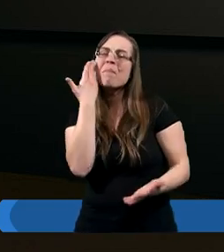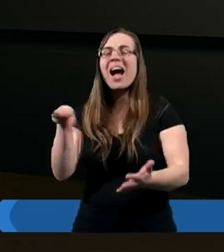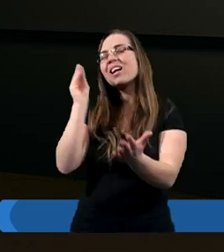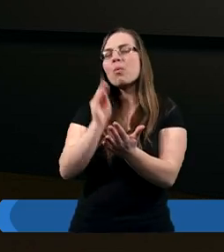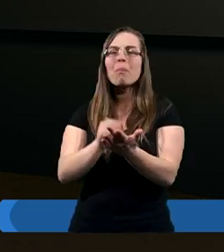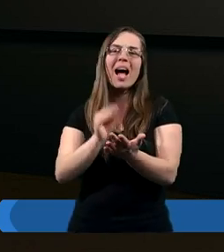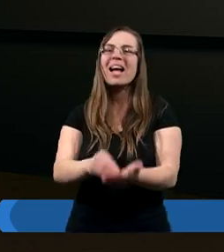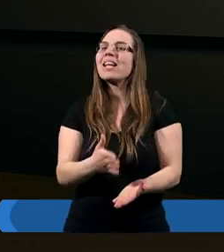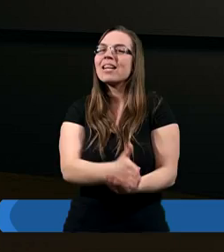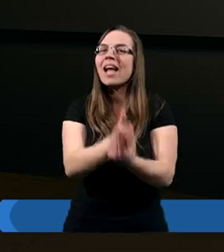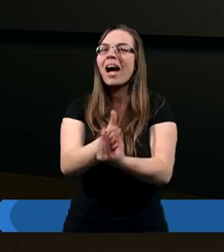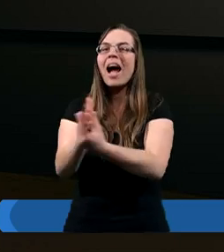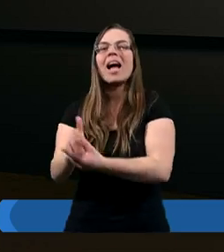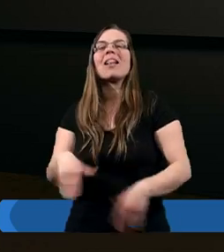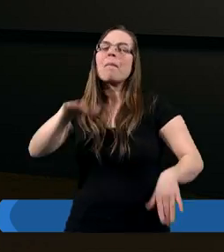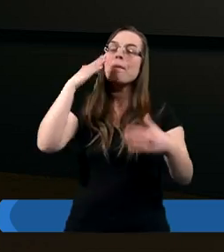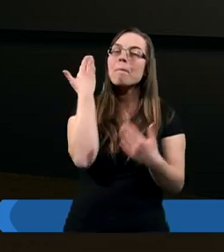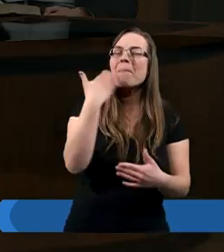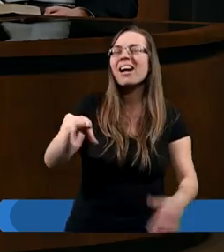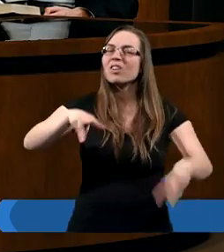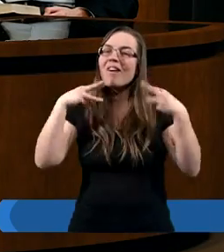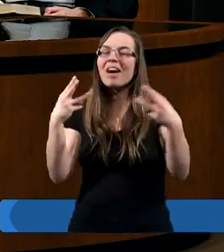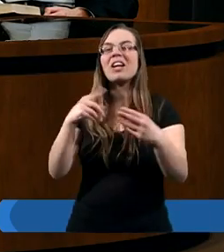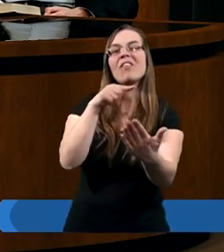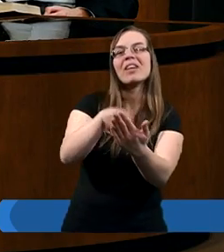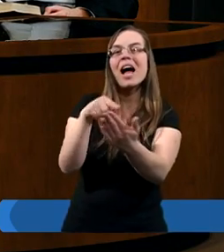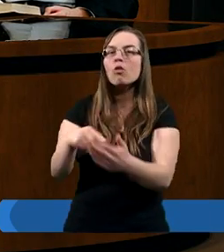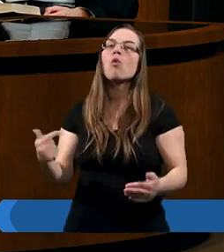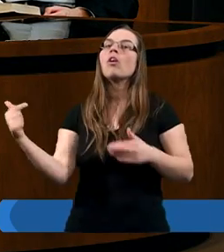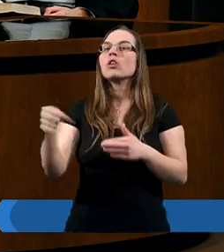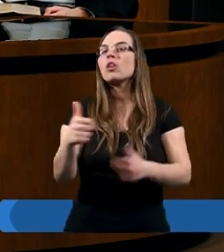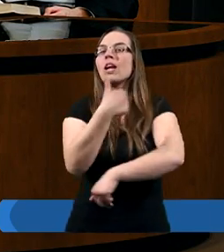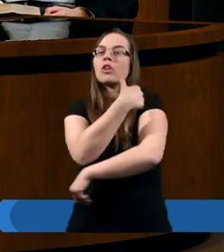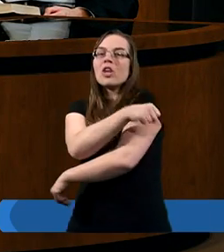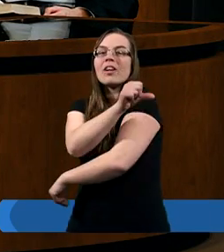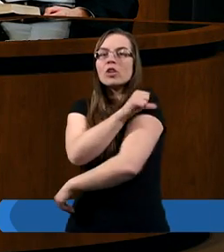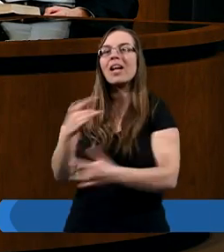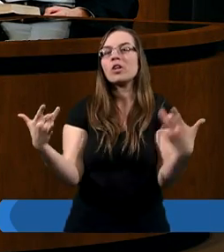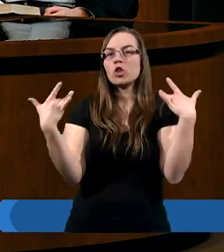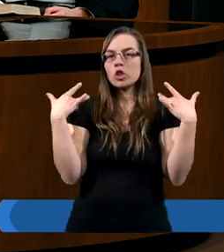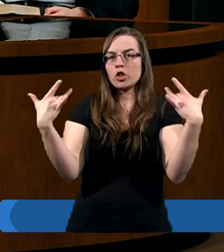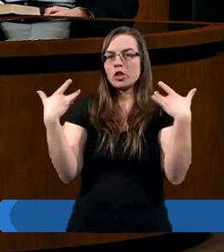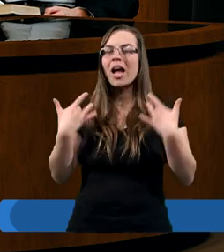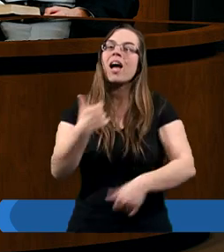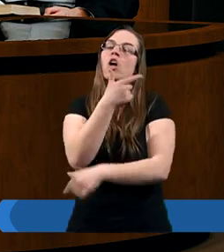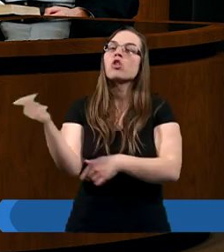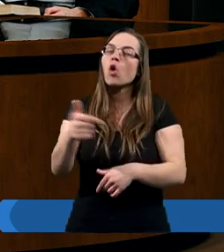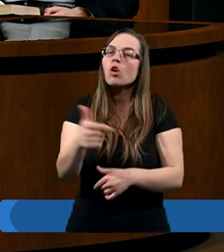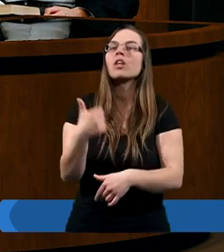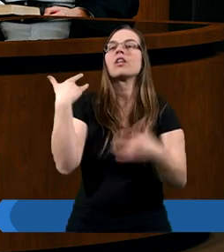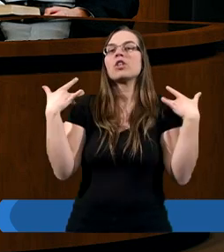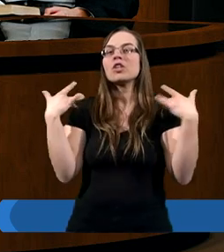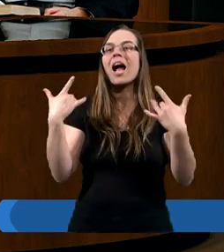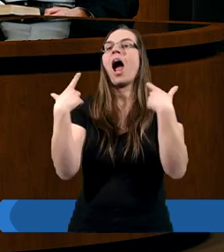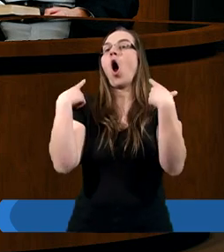praktyczne porady, bardzo praktyczne wskazówki dotyczące chrześcijańskiego życia, dotyczące życia